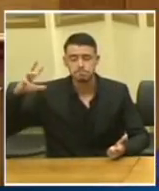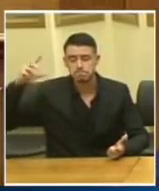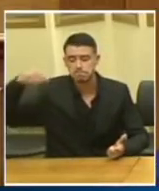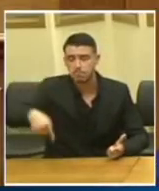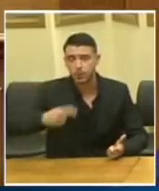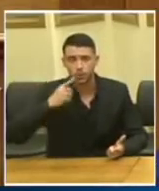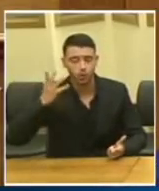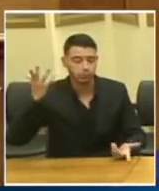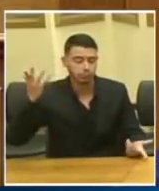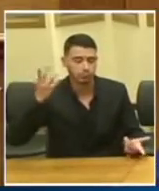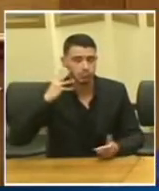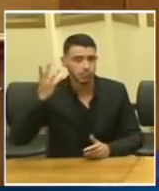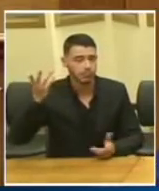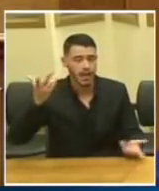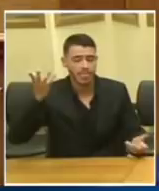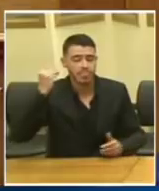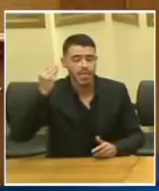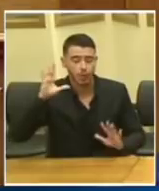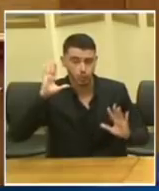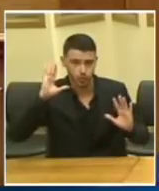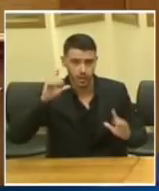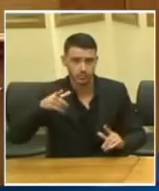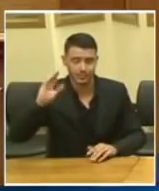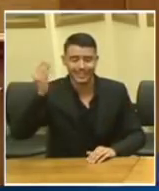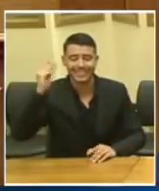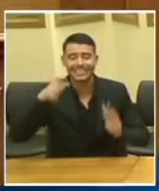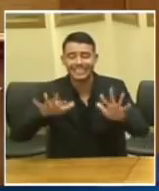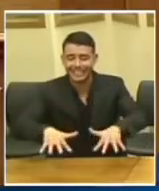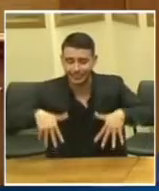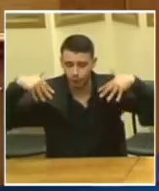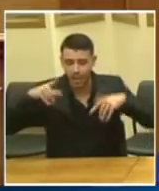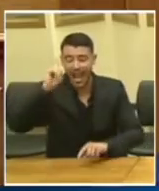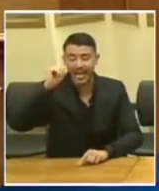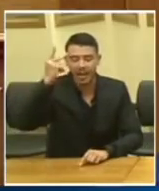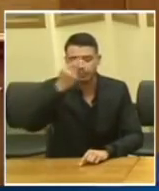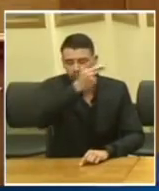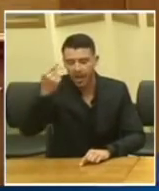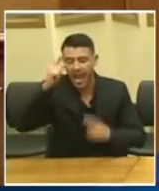το χειρισμό ενός εθνικού θέματος. Από τη μεταπολίτευση και μετά τουλάχιστον.